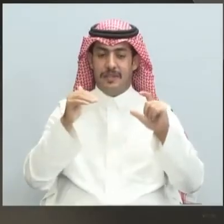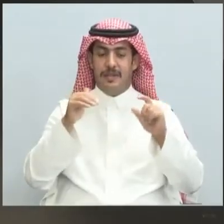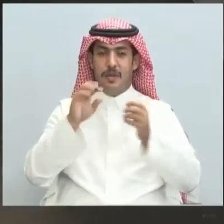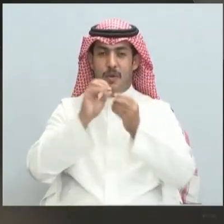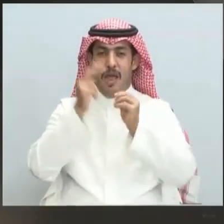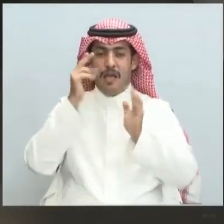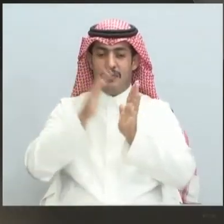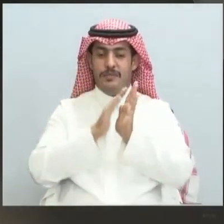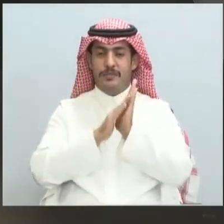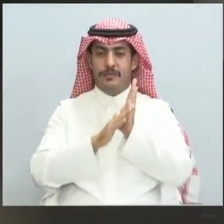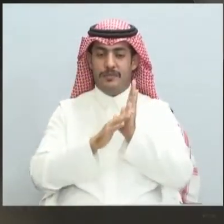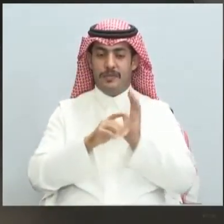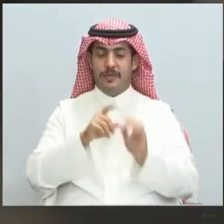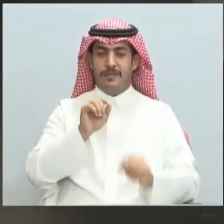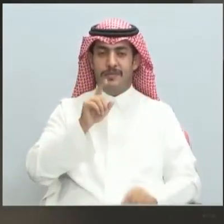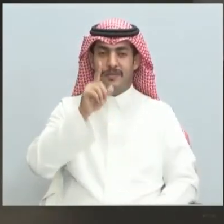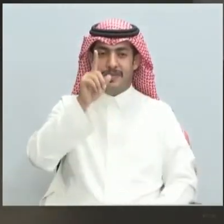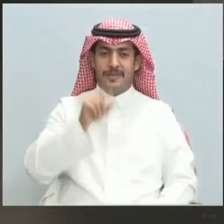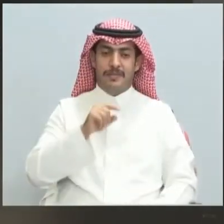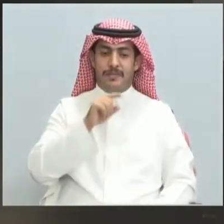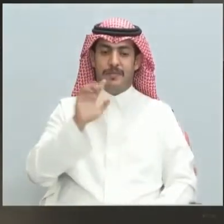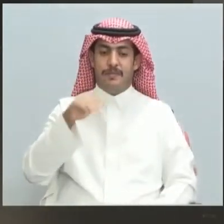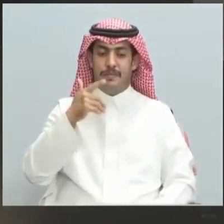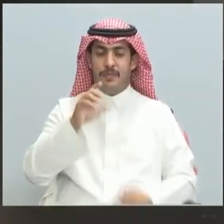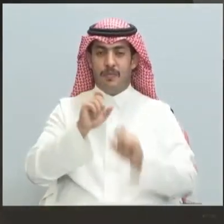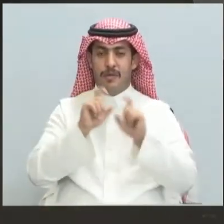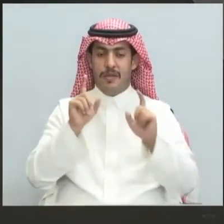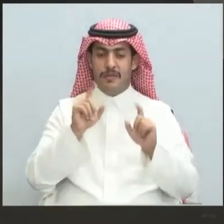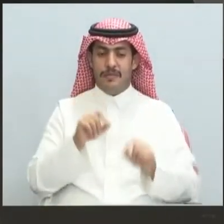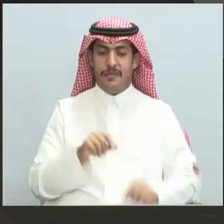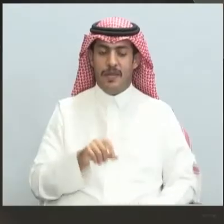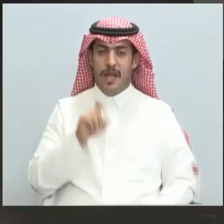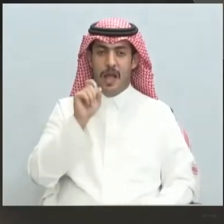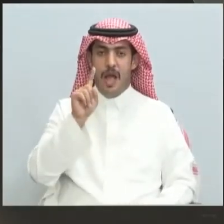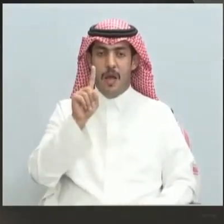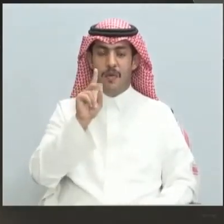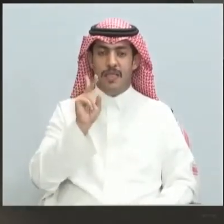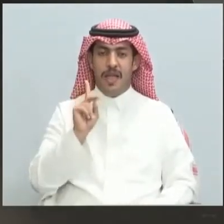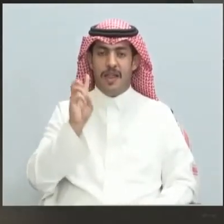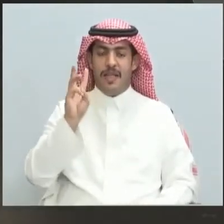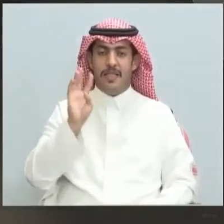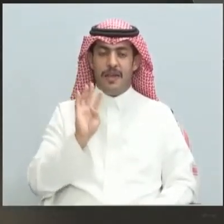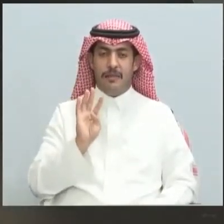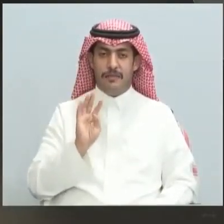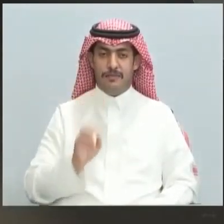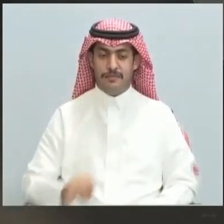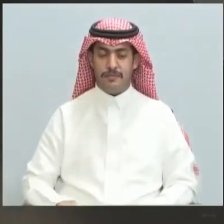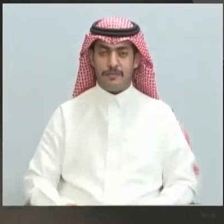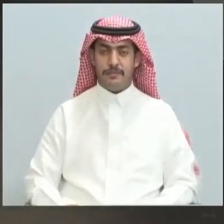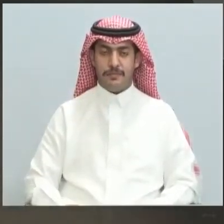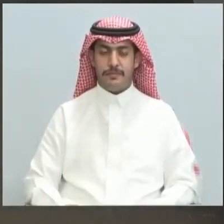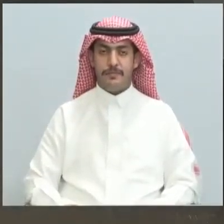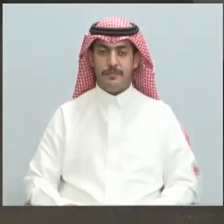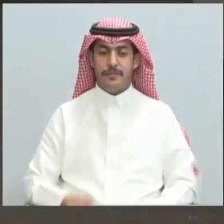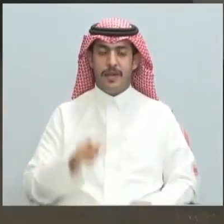ارباع ومن ثم وضاعت الخطوط الفاصله حتى تتضح الربع الاول الربع الثاني الثالث الرابع كلها